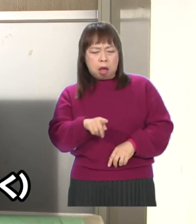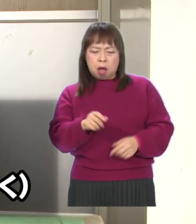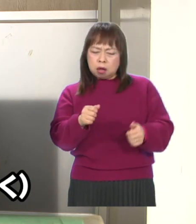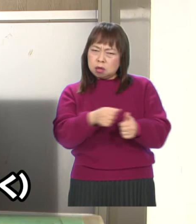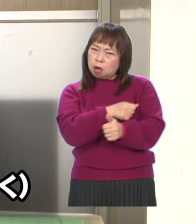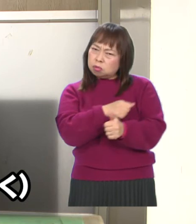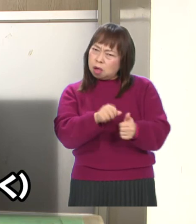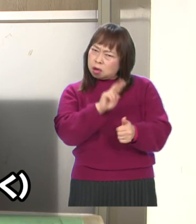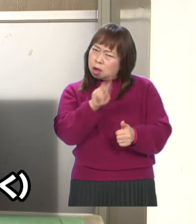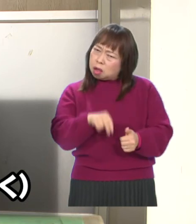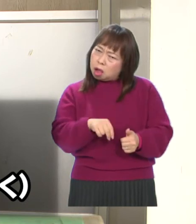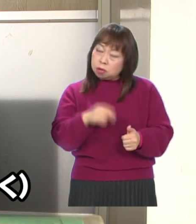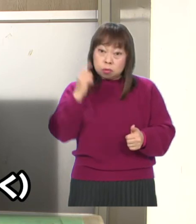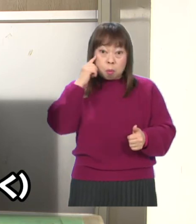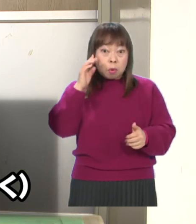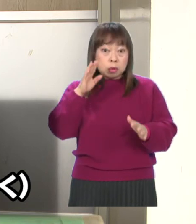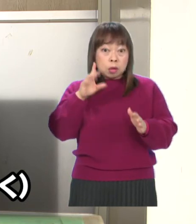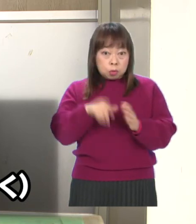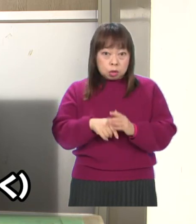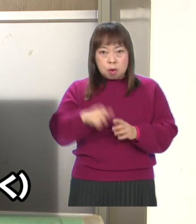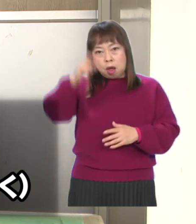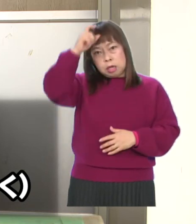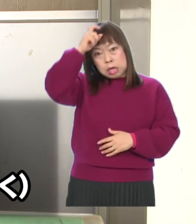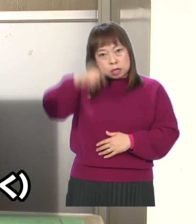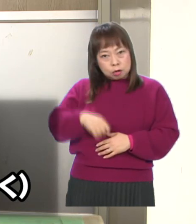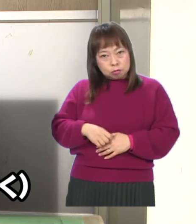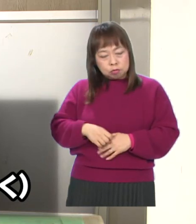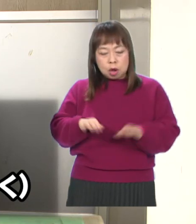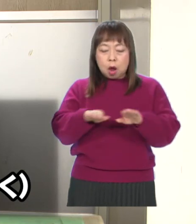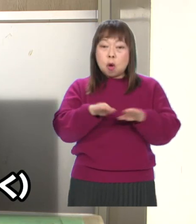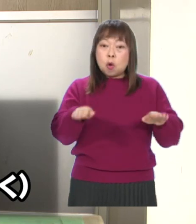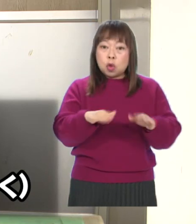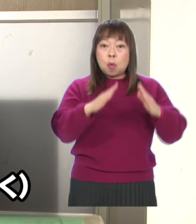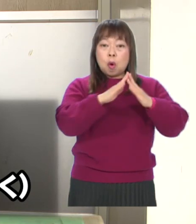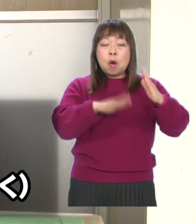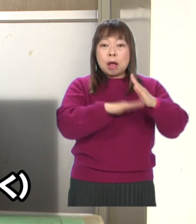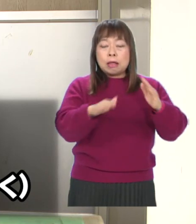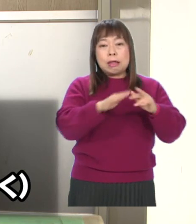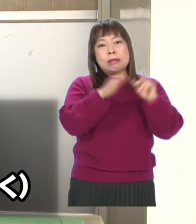を発見したときは、警察、子ども家庭センター